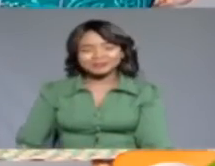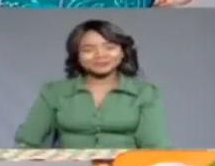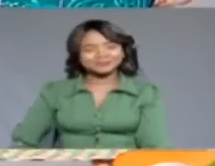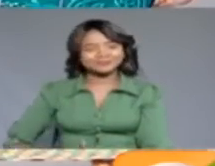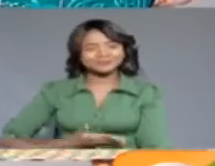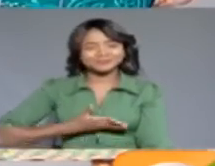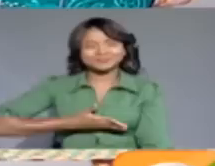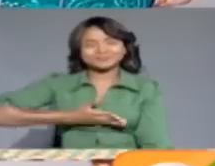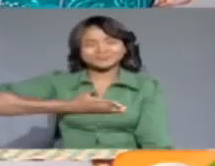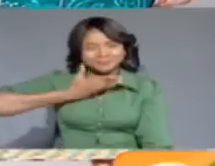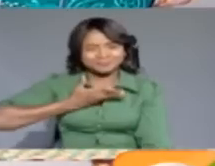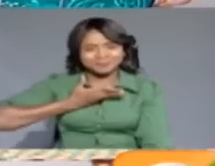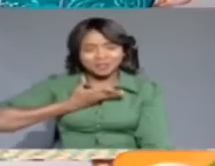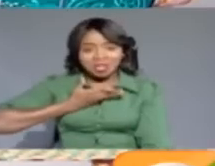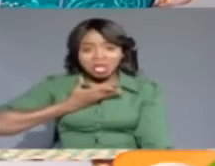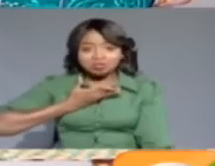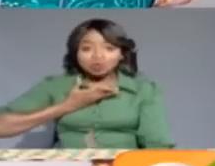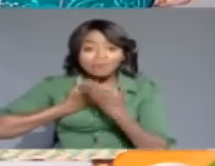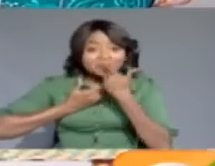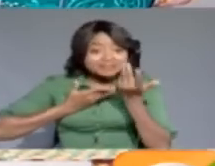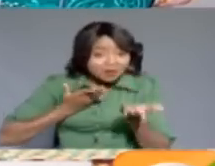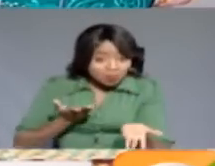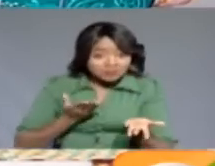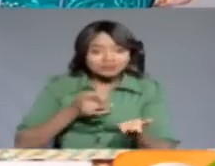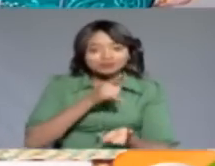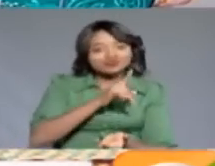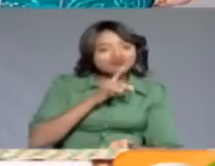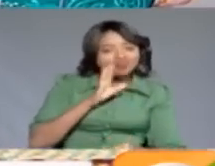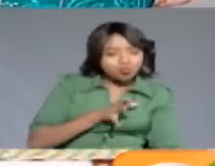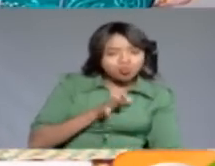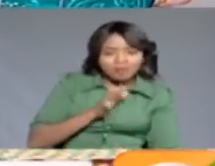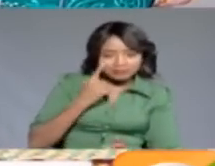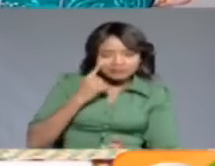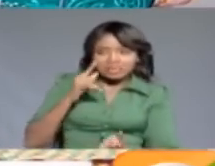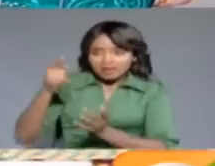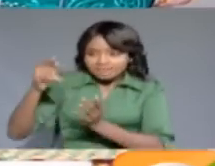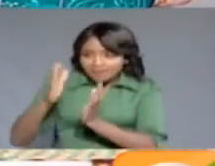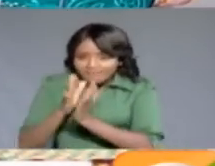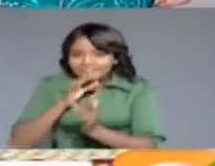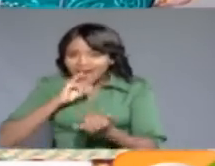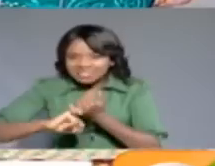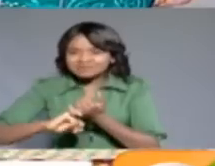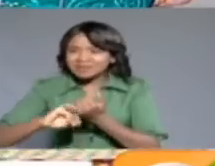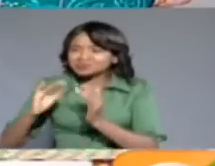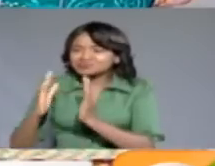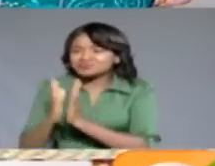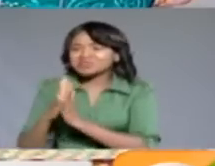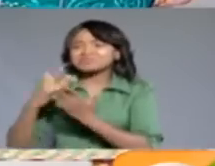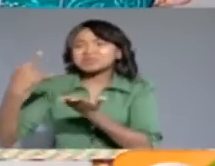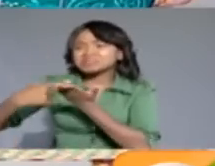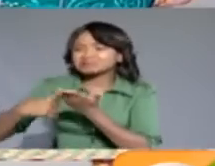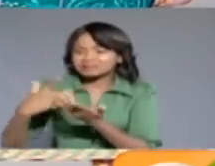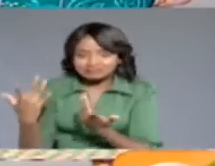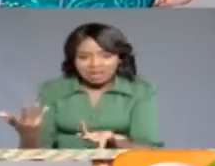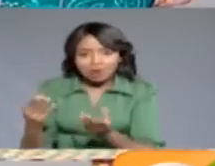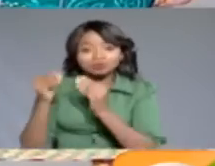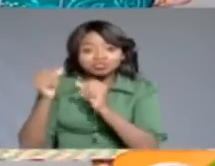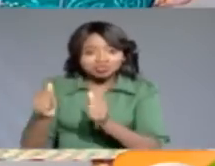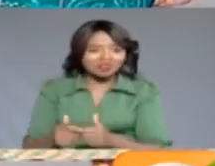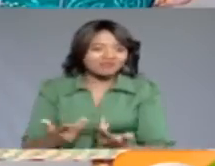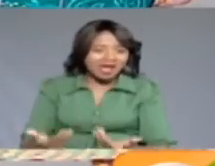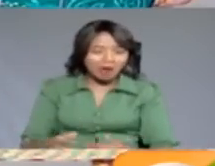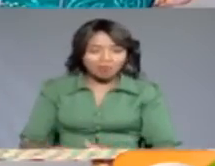uone nitazungumza vipi na huyu bwana mpaka aketi ndani ya nyumba. Lakini kama wewe kila siku najua umetoka kwa mara yako, huyu bwana humpati